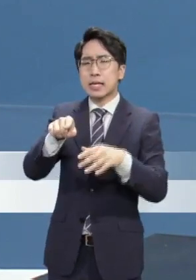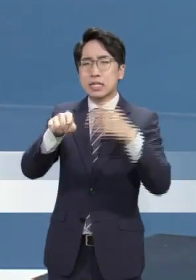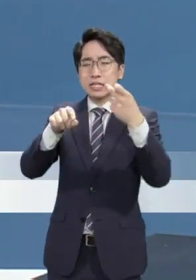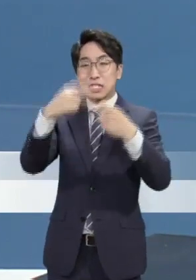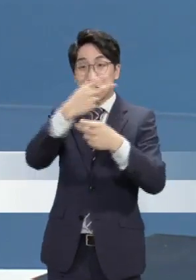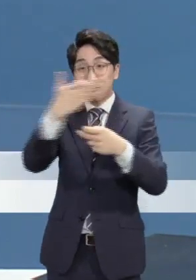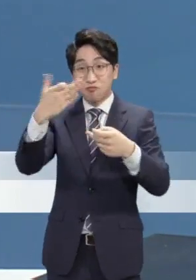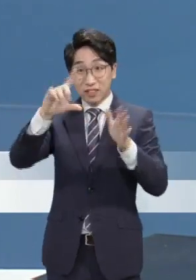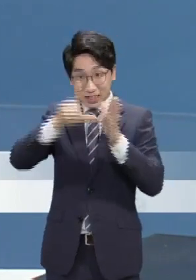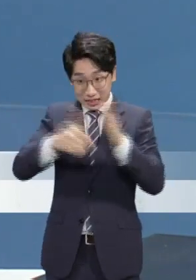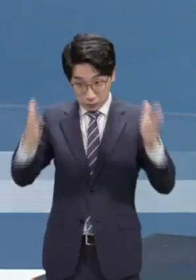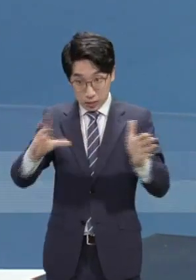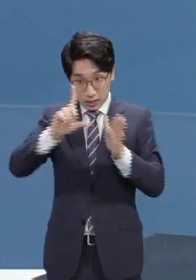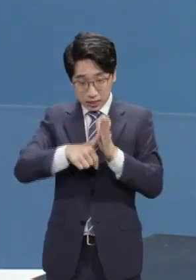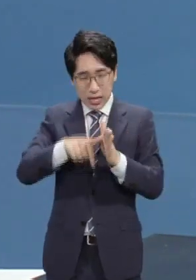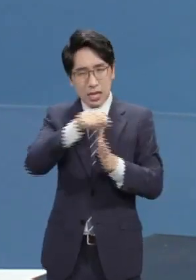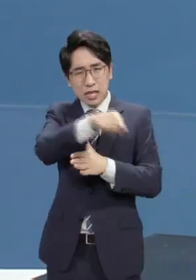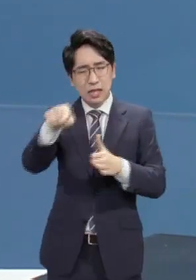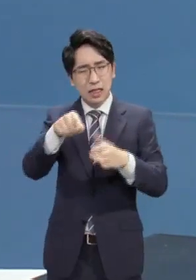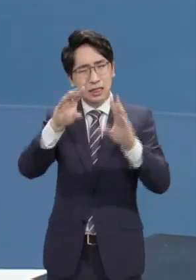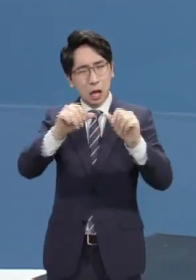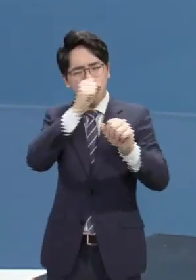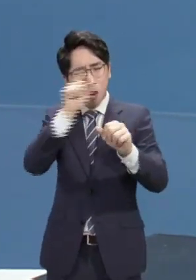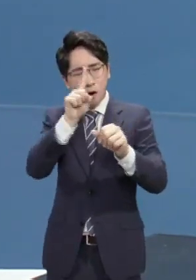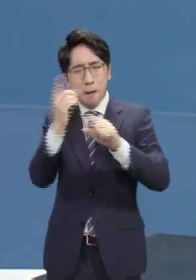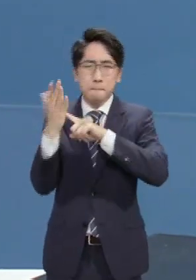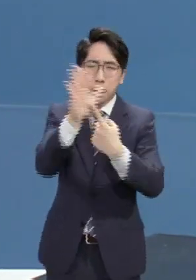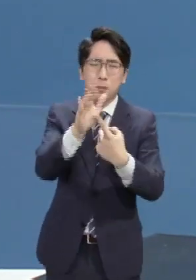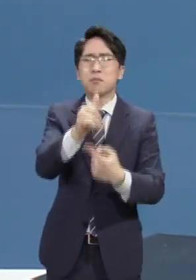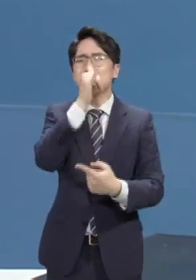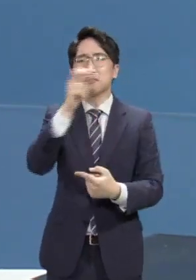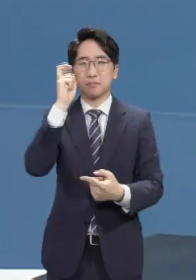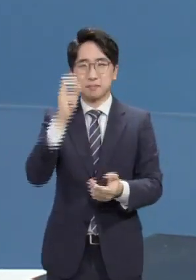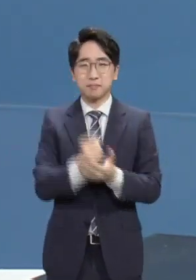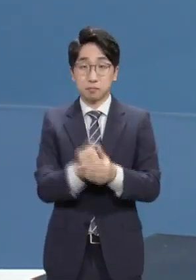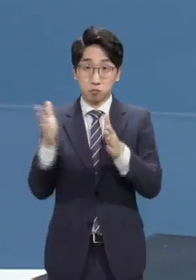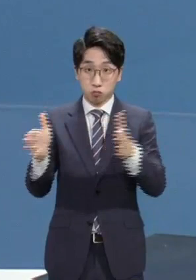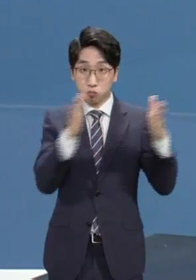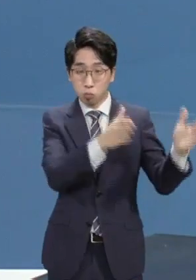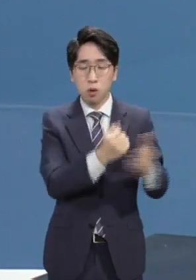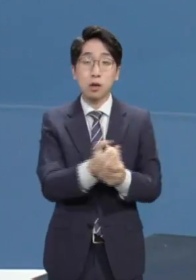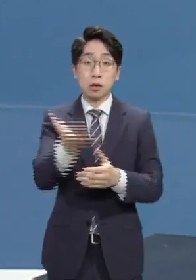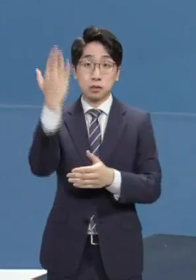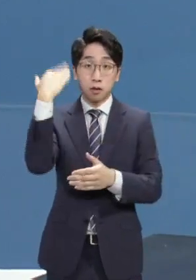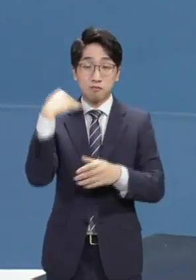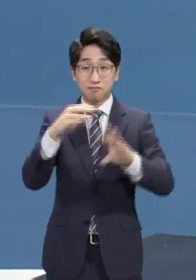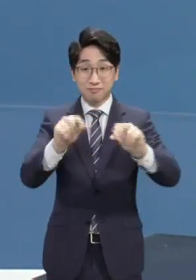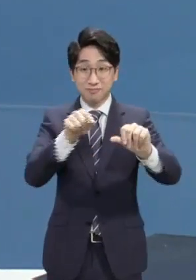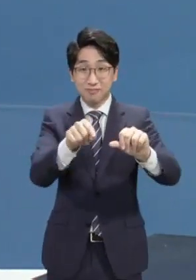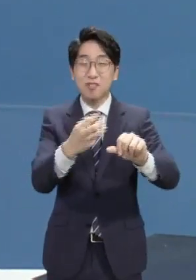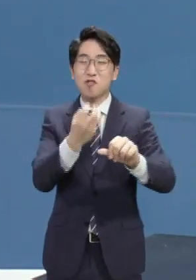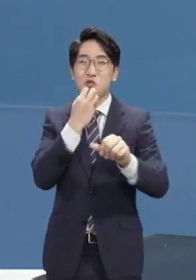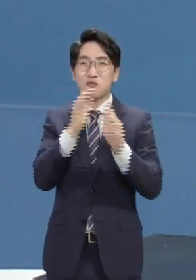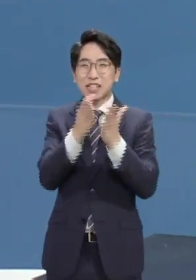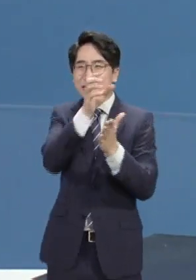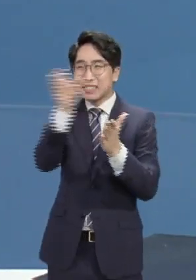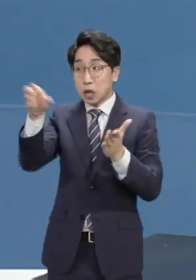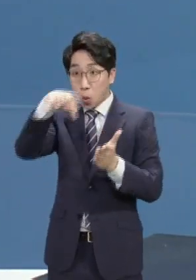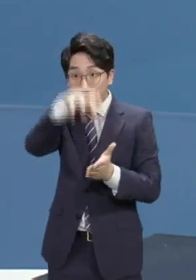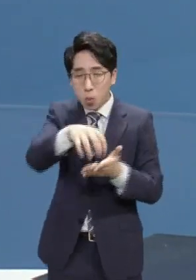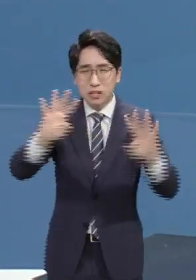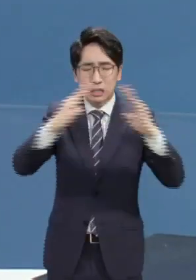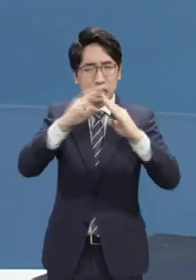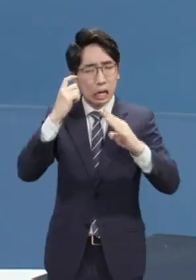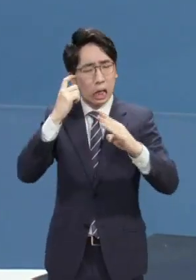있습니다 한 가지 우려되는 것은 일전에 제가 서울도서관 분간 관련해서 쭉 3가 보도 했잖습니까